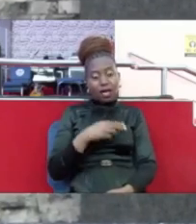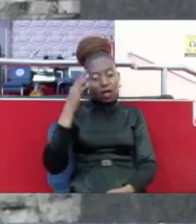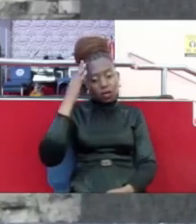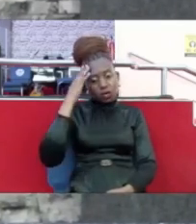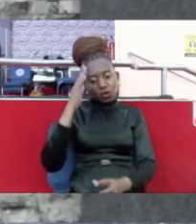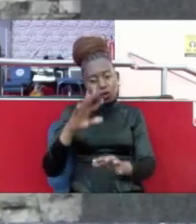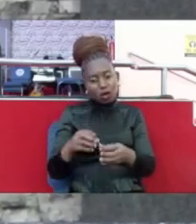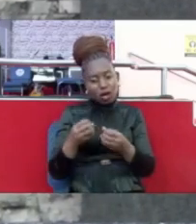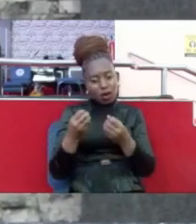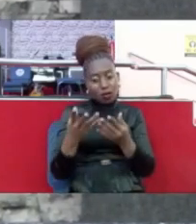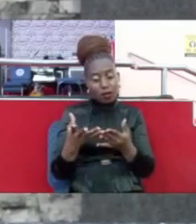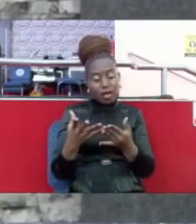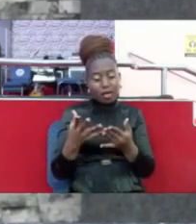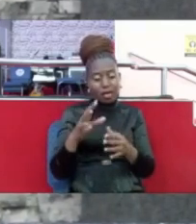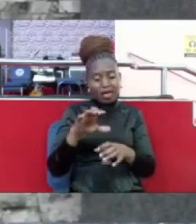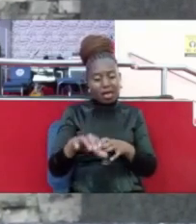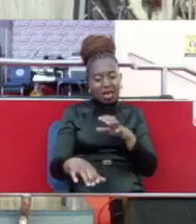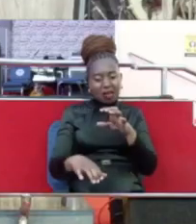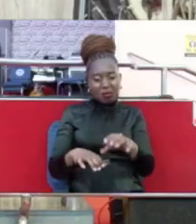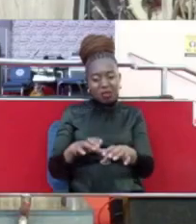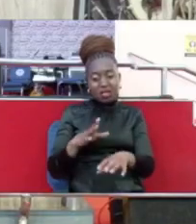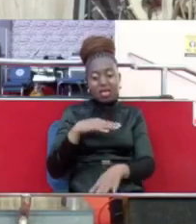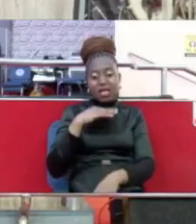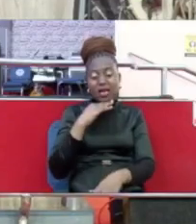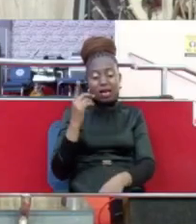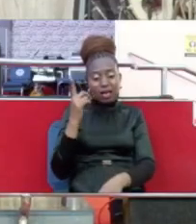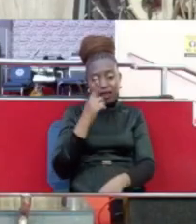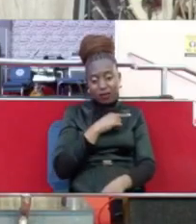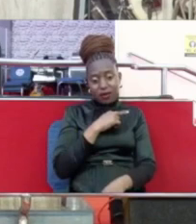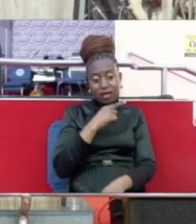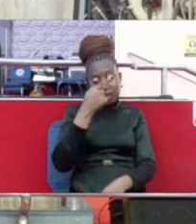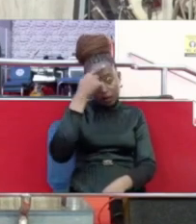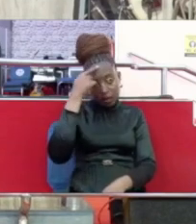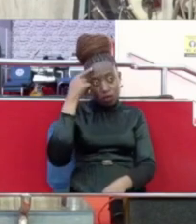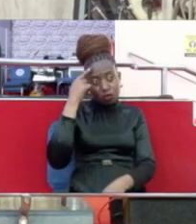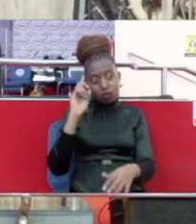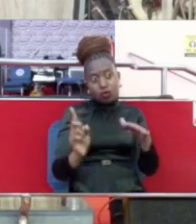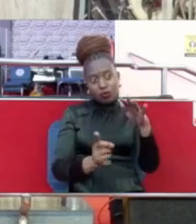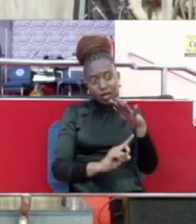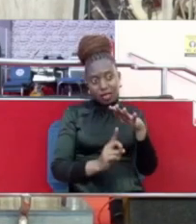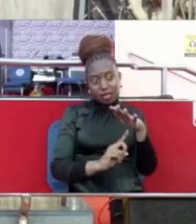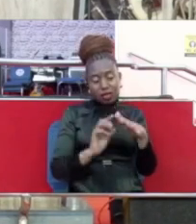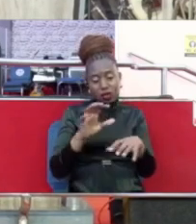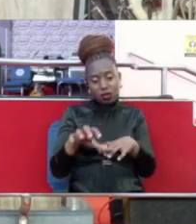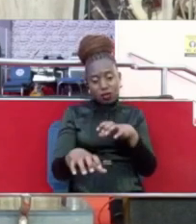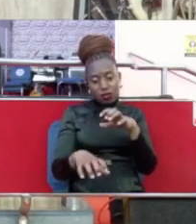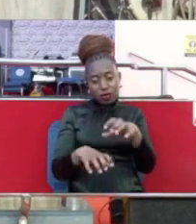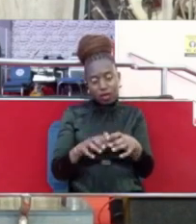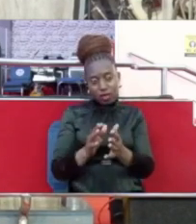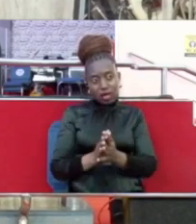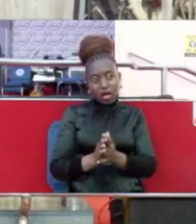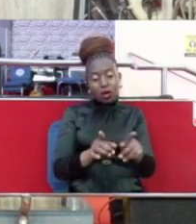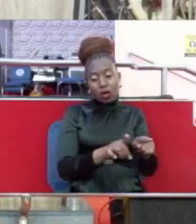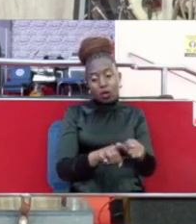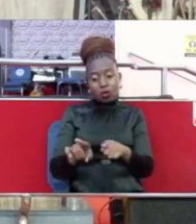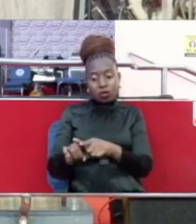kwetu kutambua idadi ya mifugo ambao walikuwa wamekufa sababu ya wizara ya mifugo. Then to find out how many Messiah had died.